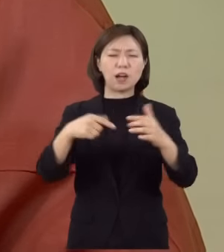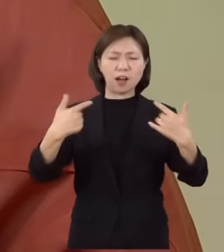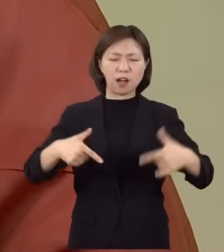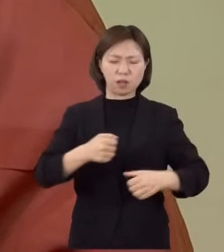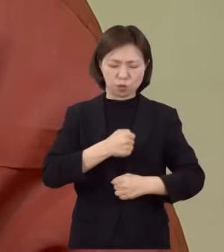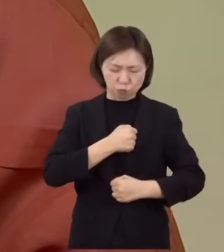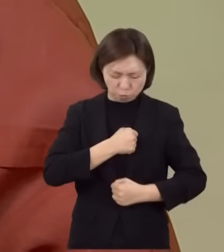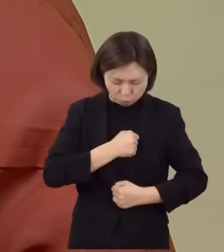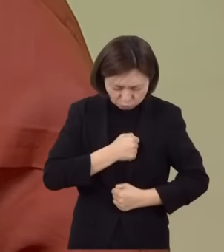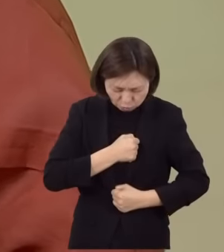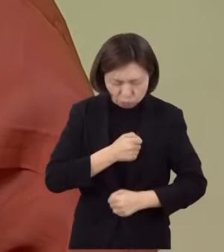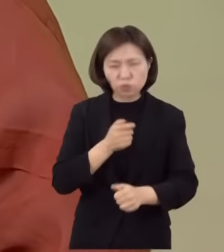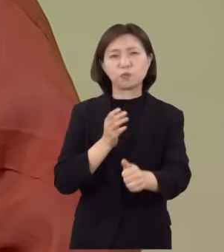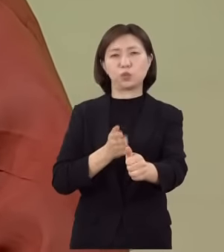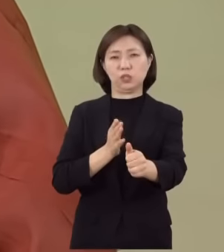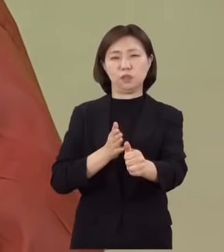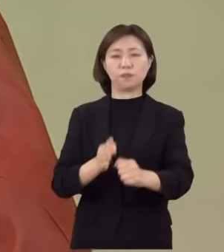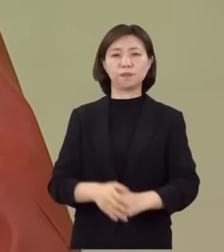조심하기